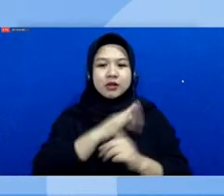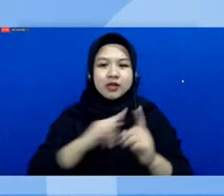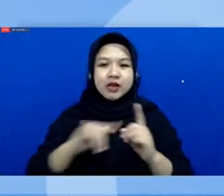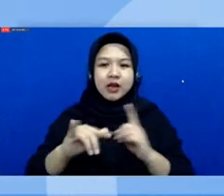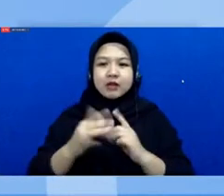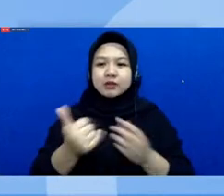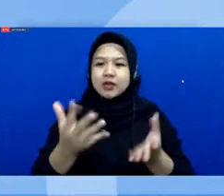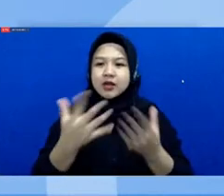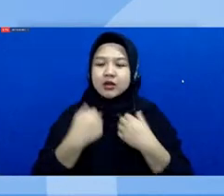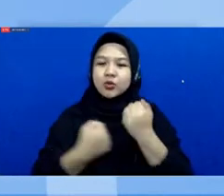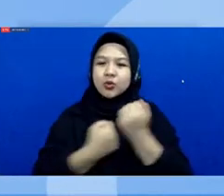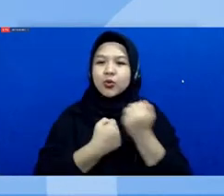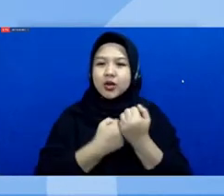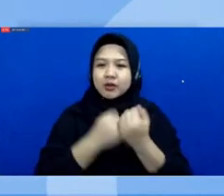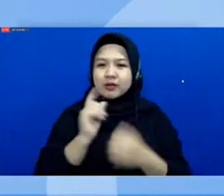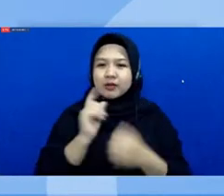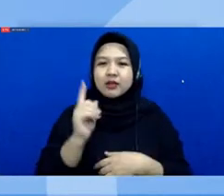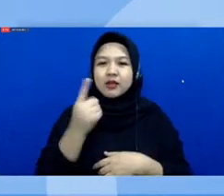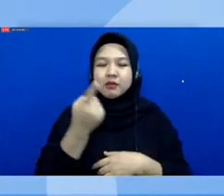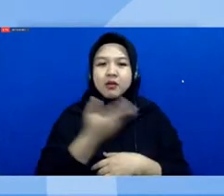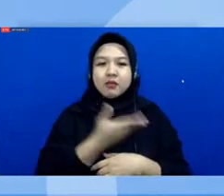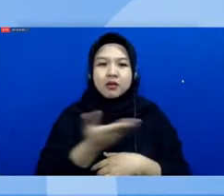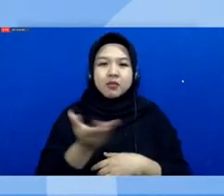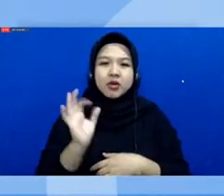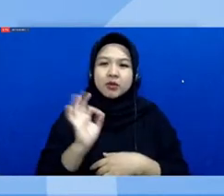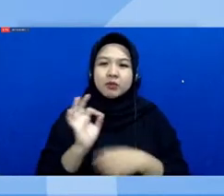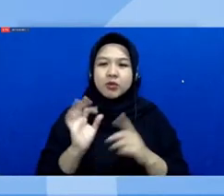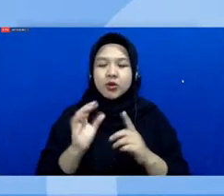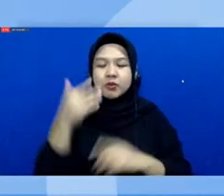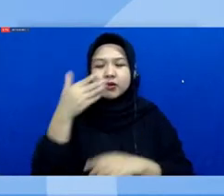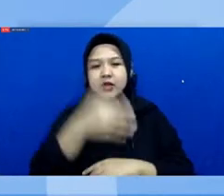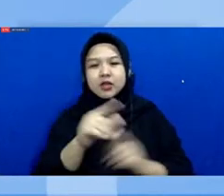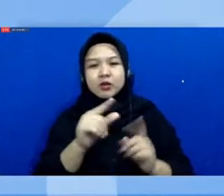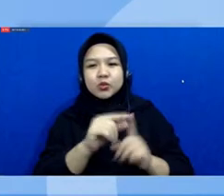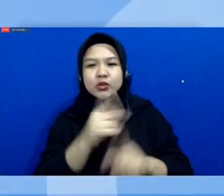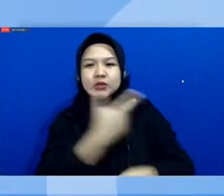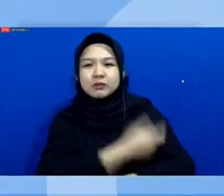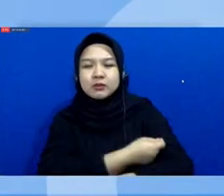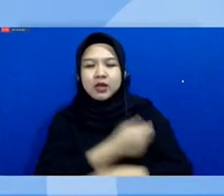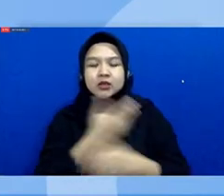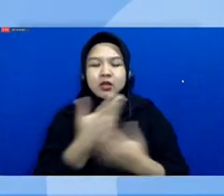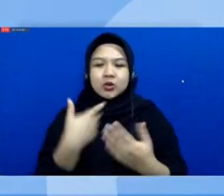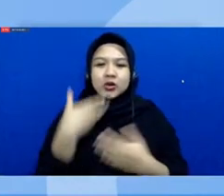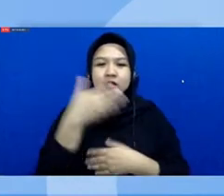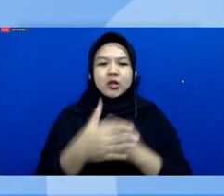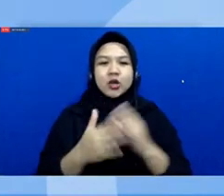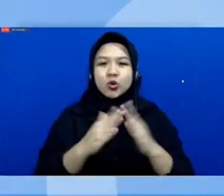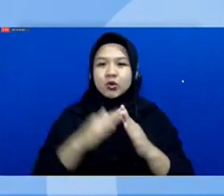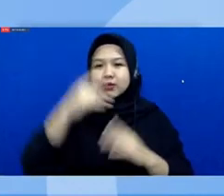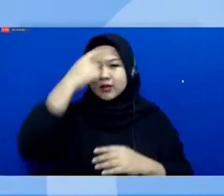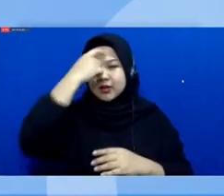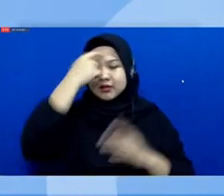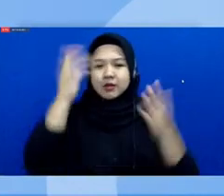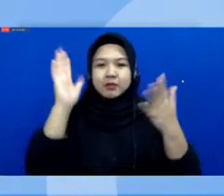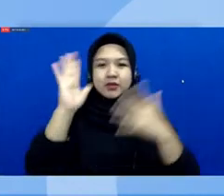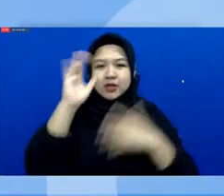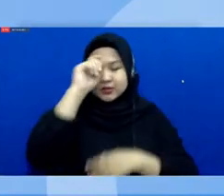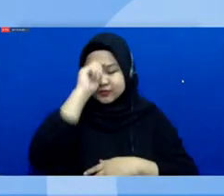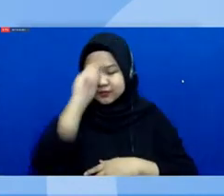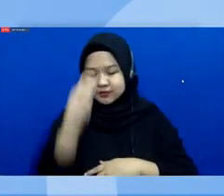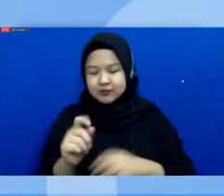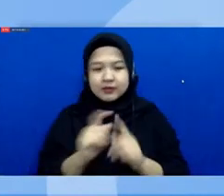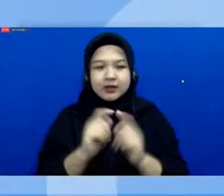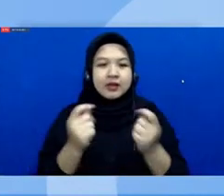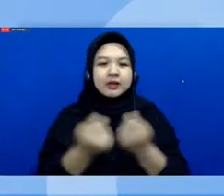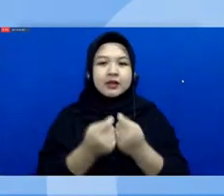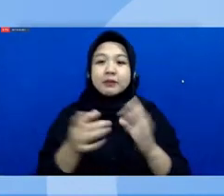mendapat dukungan pertama sebelum mereka misalnya ke puskesmas atau malah ke rumah sakit. Apresiasi kami pada tim